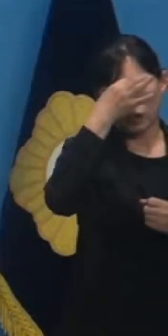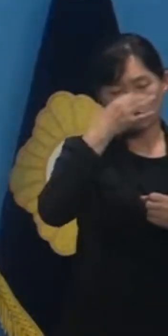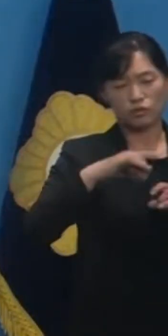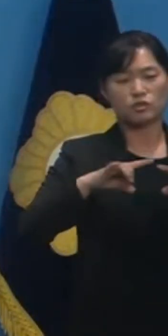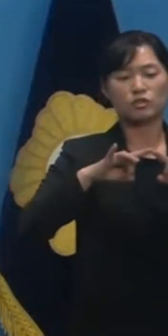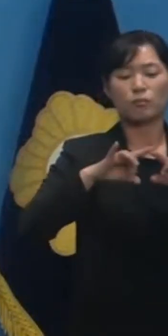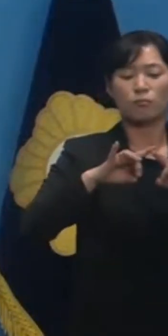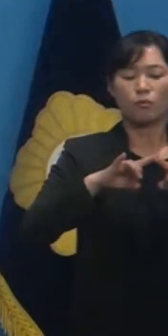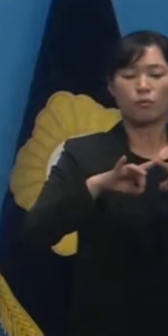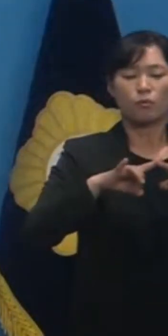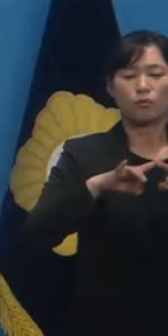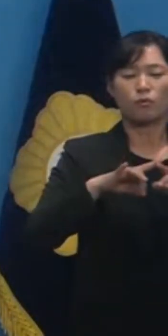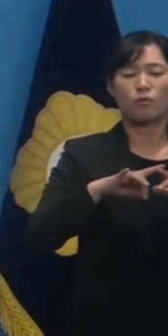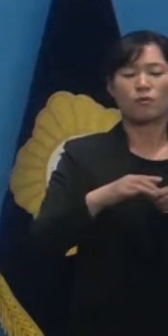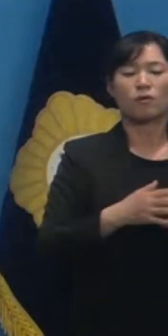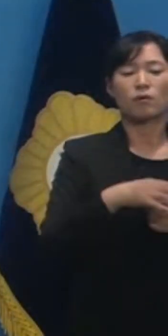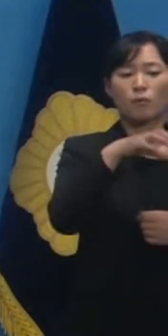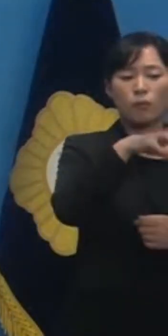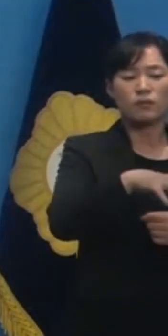과학기술정보통신부는